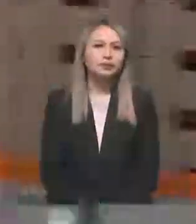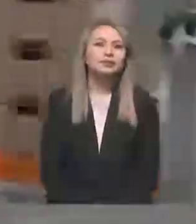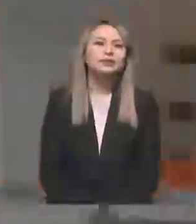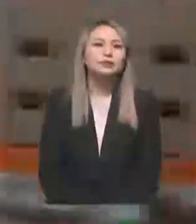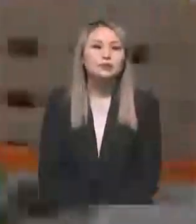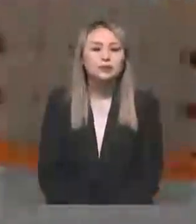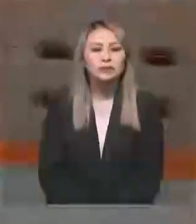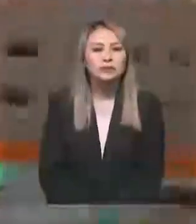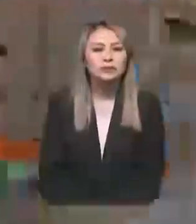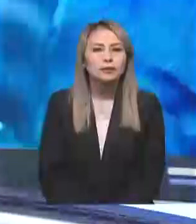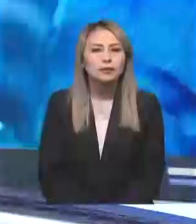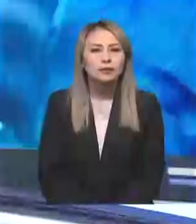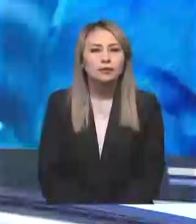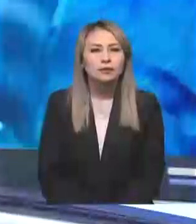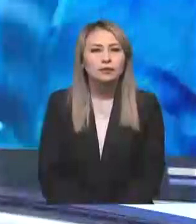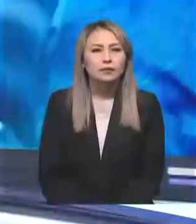кезет.